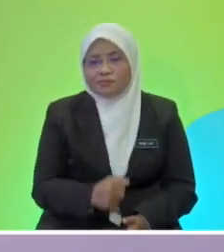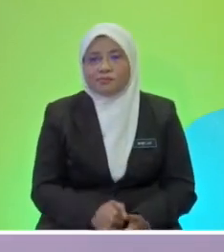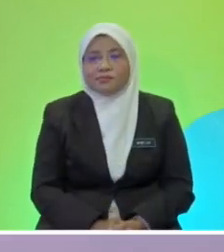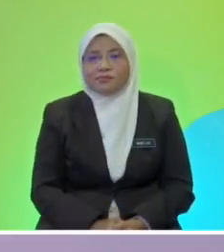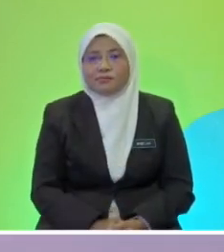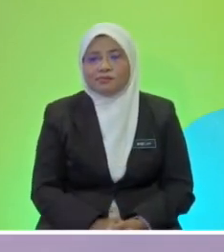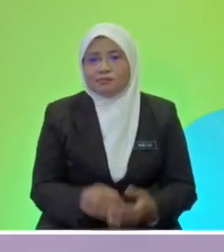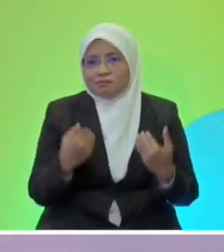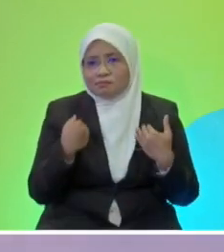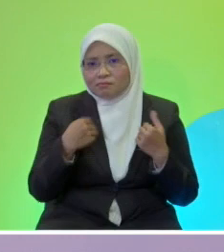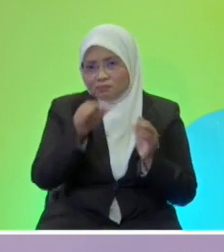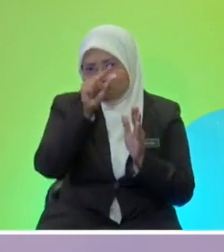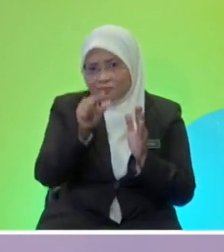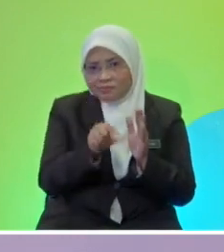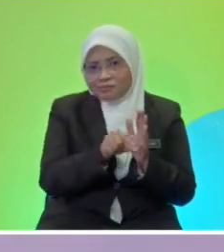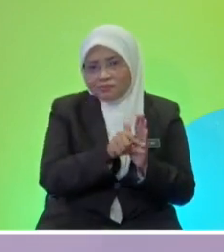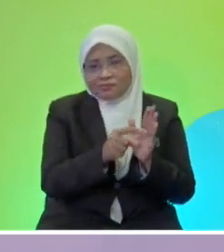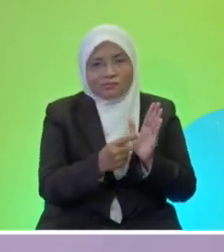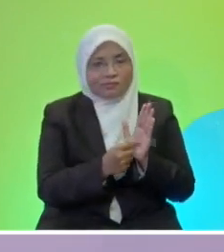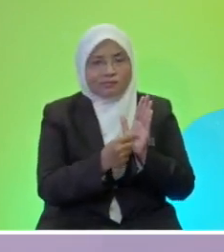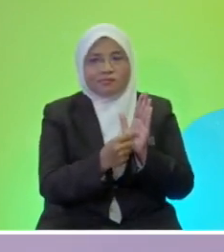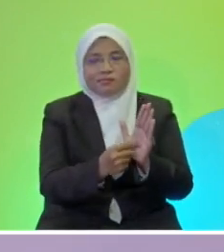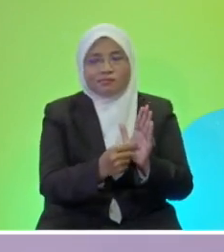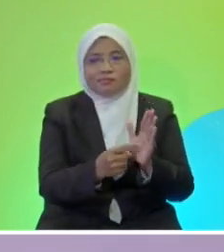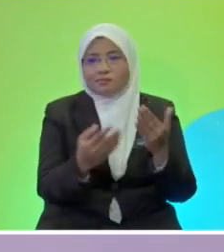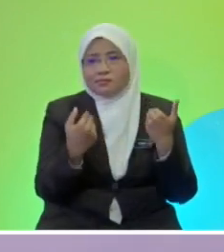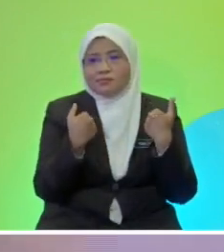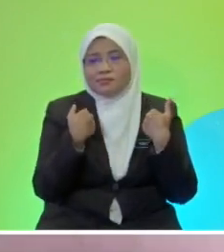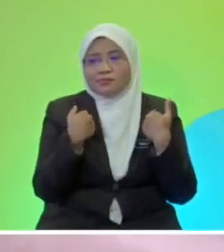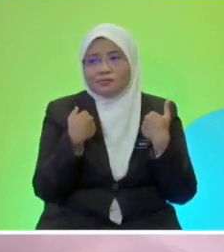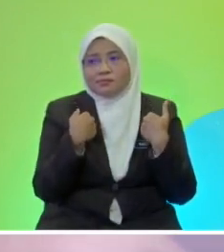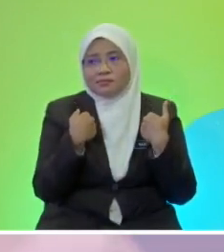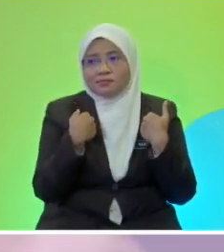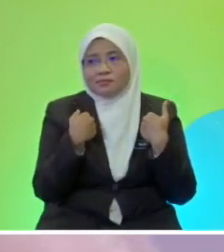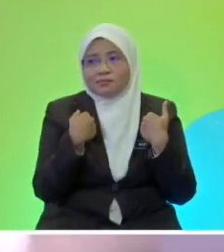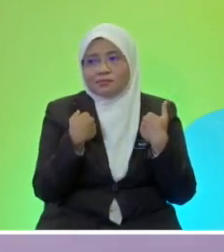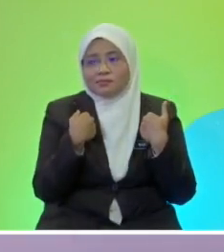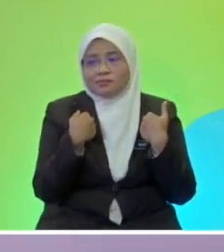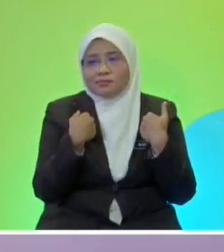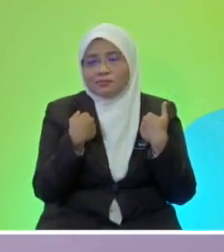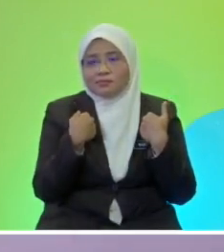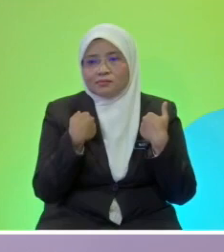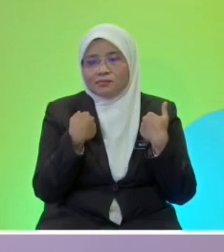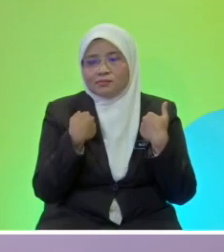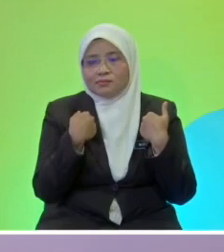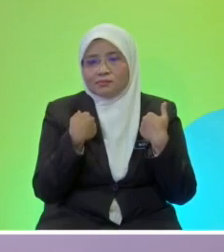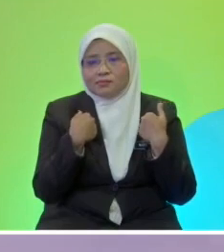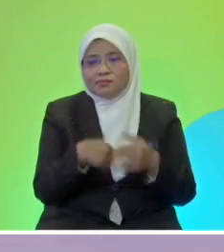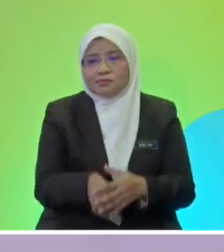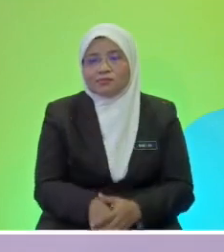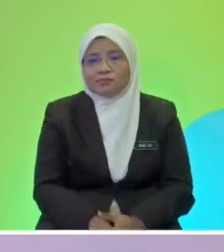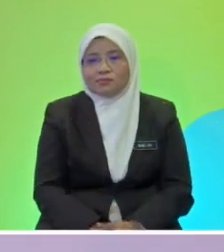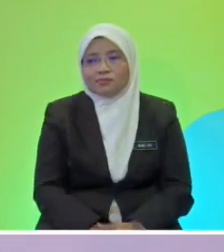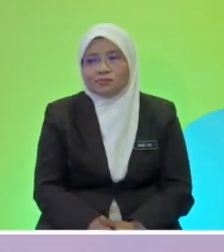gambaran yang menunjukkan bahwa ada yang kita lihat ya Oke kalau kita tengok pada setelah